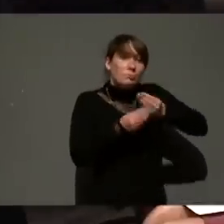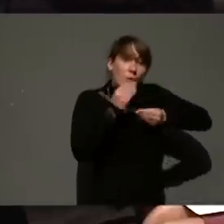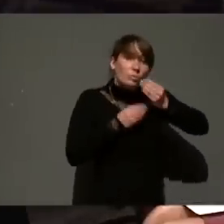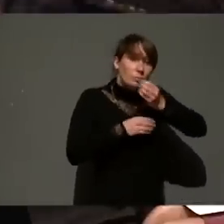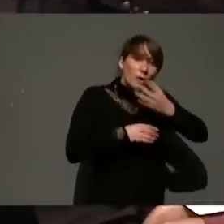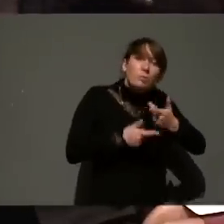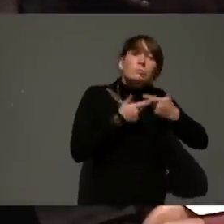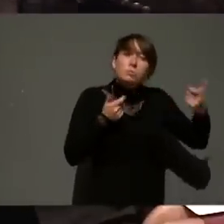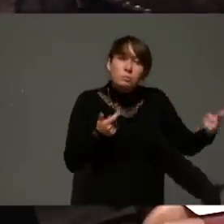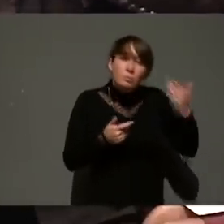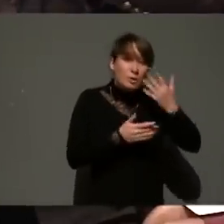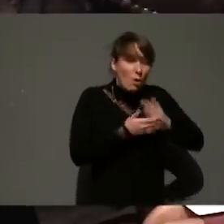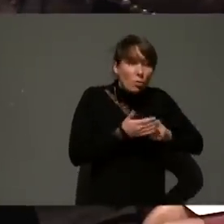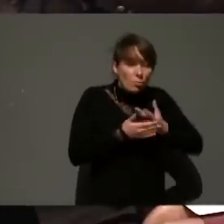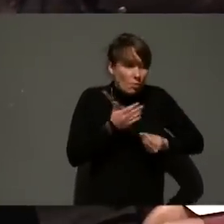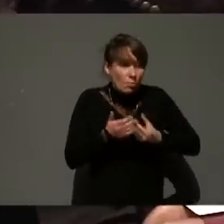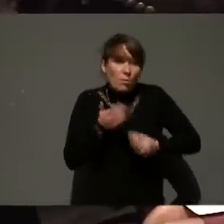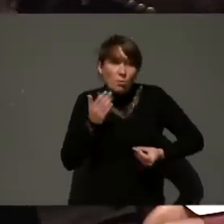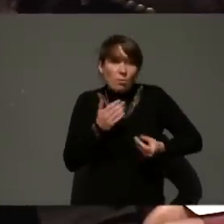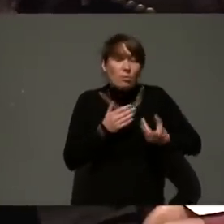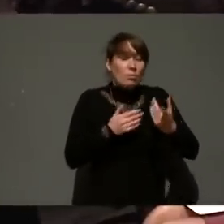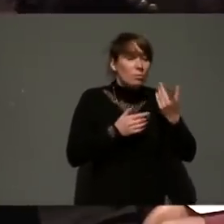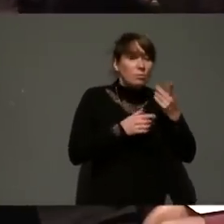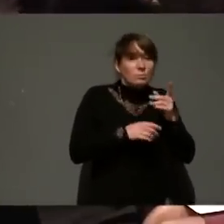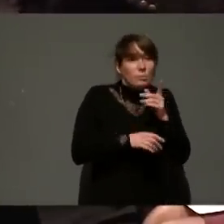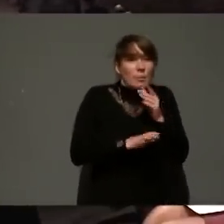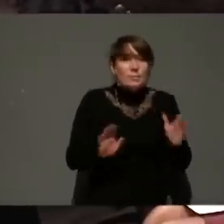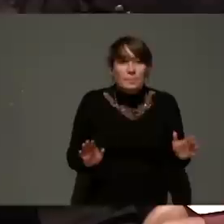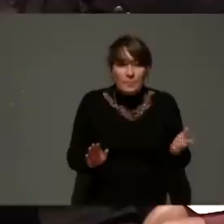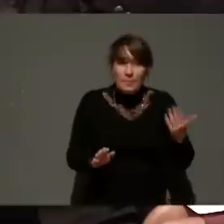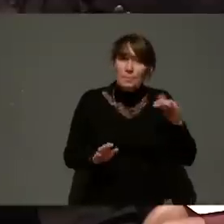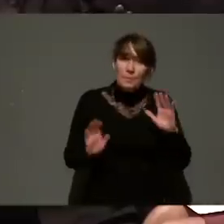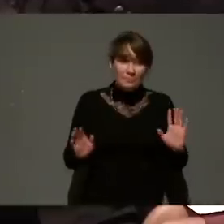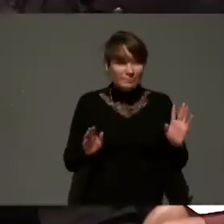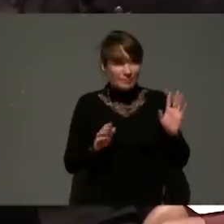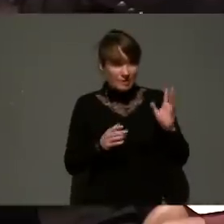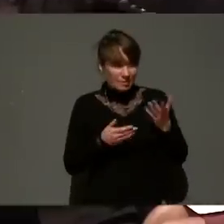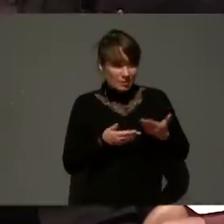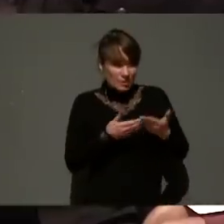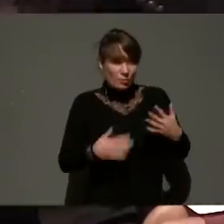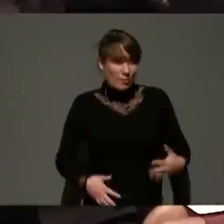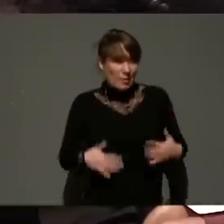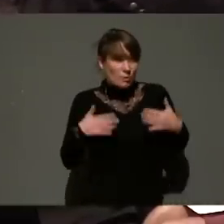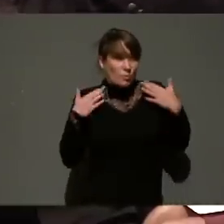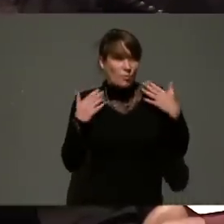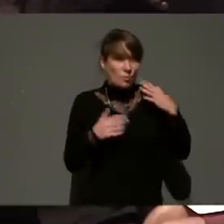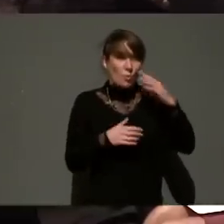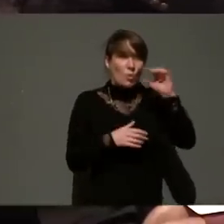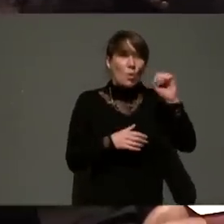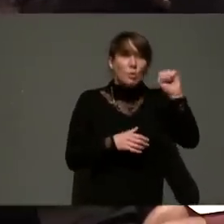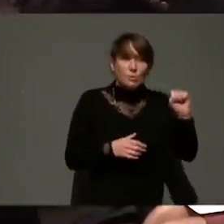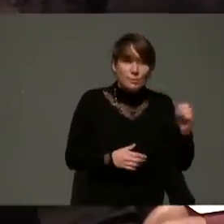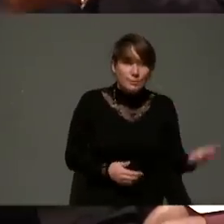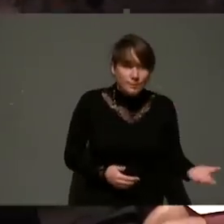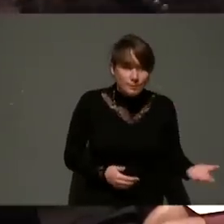avez quelqu'un qui a des apports calciques insuffisants, ça ne fonctionnera pas. Donc c'est ce phénomène vibratoire. Donc c'est les exemples que j'ai